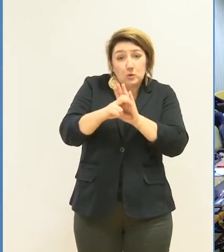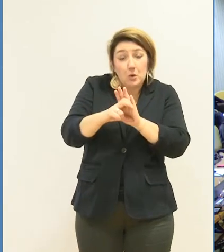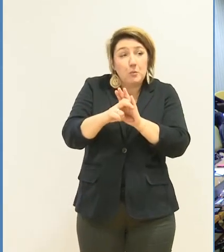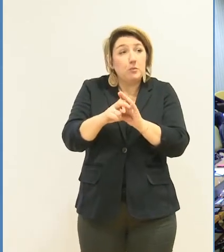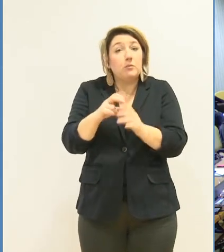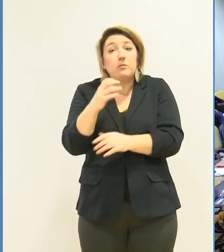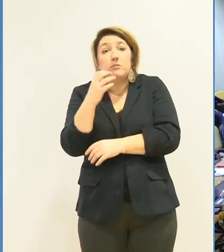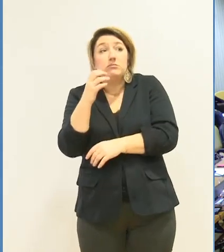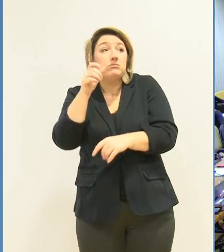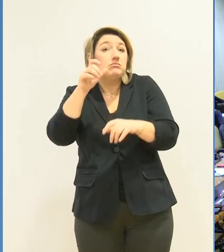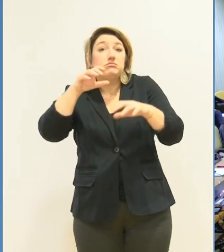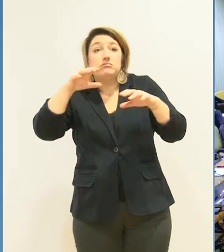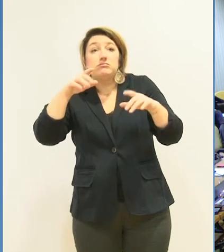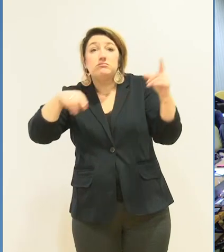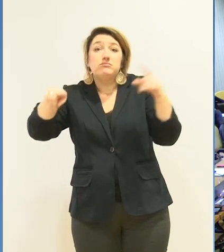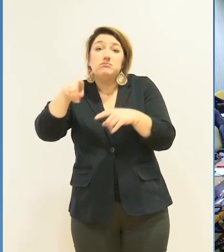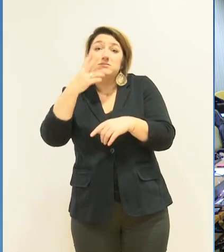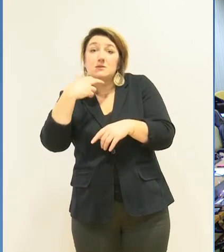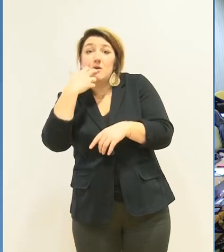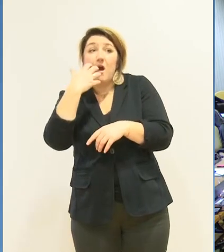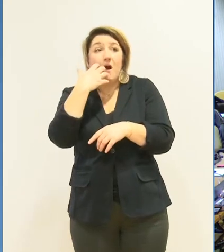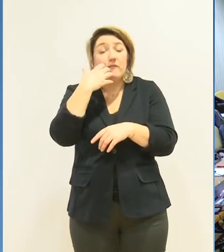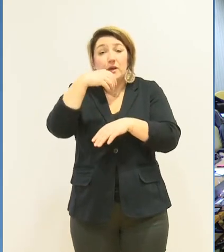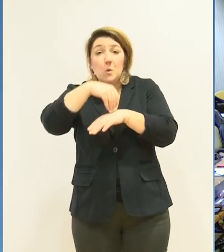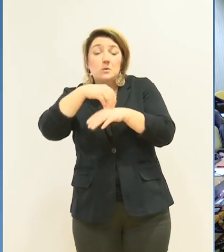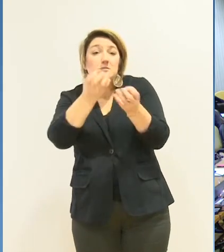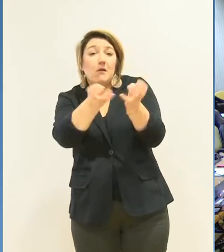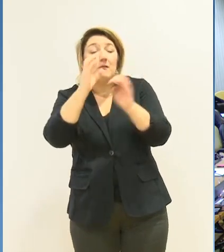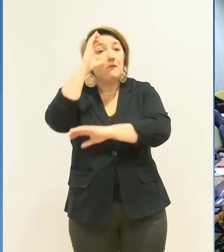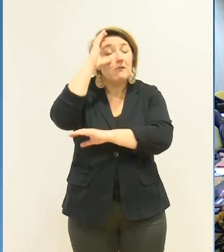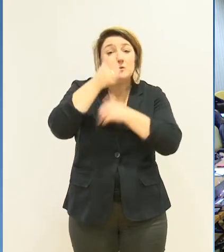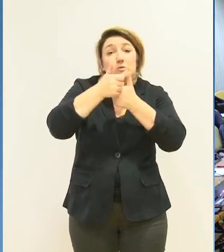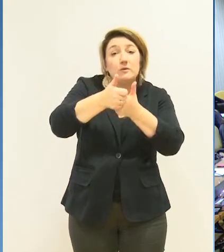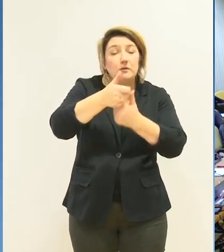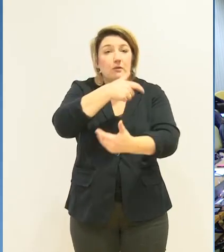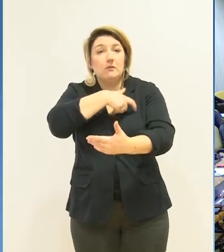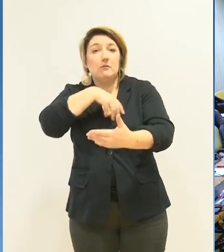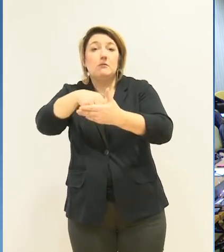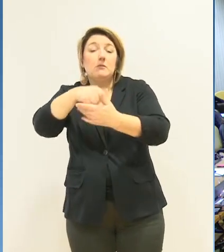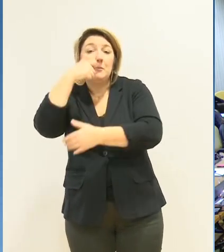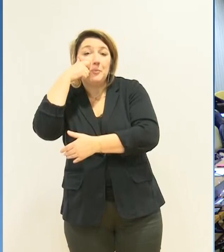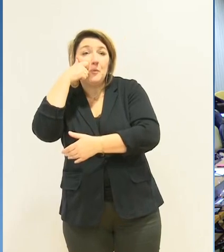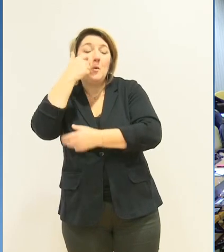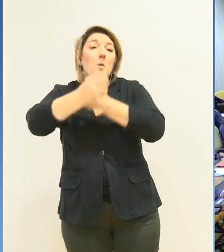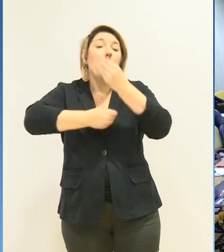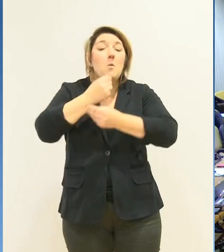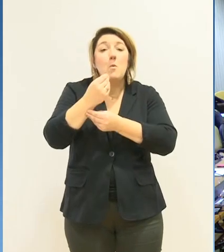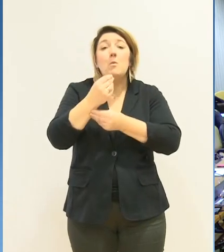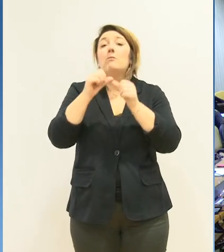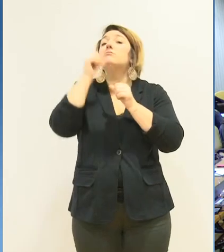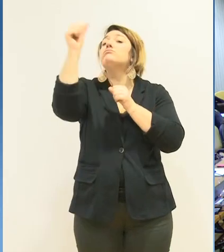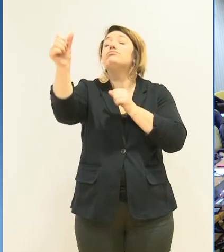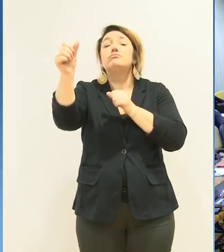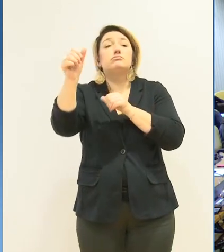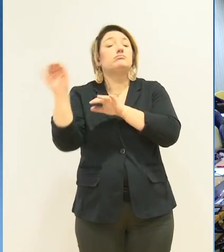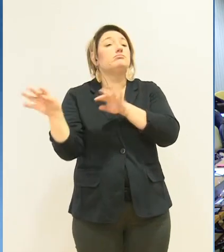intéressé par le suivi de ces conseils d'être présents soit chez eux soit ailleurs pour suivre ce conseil vous